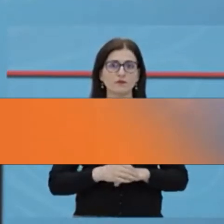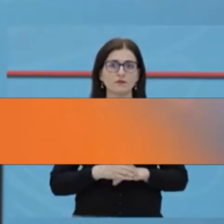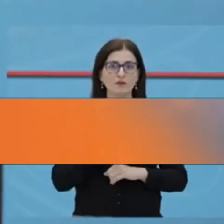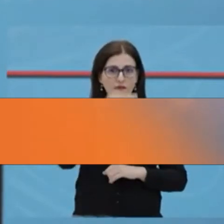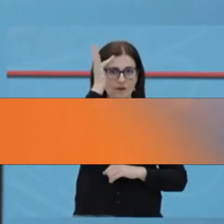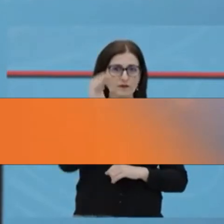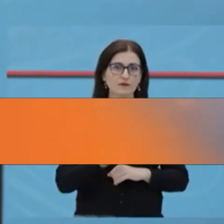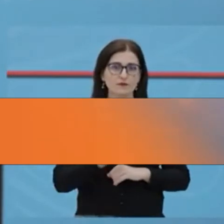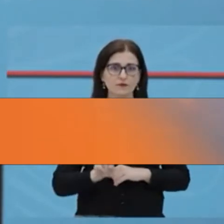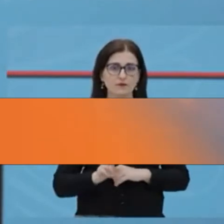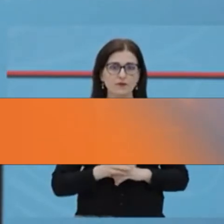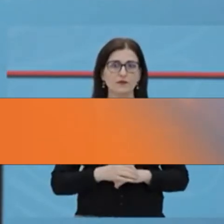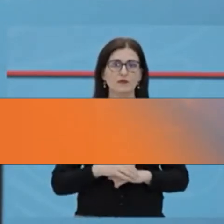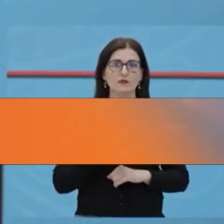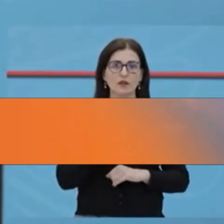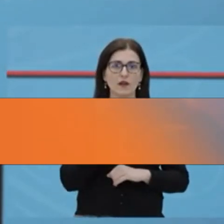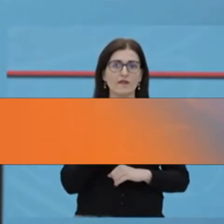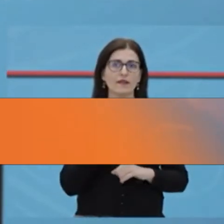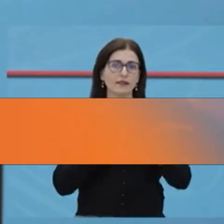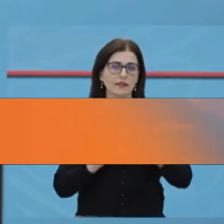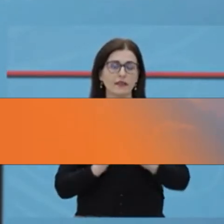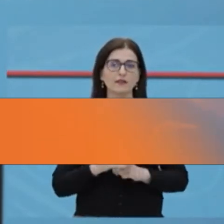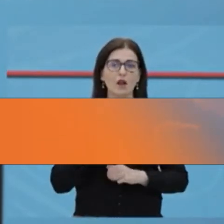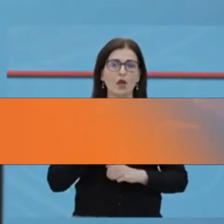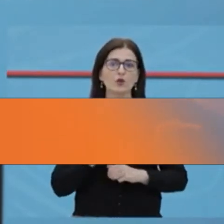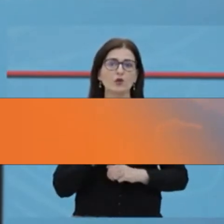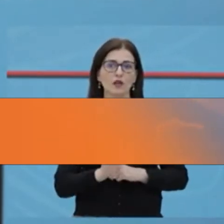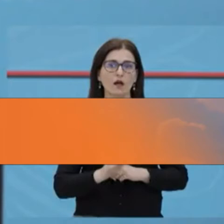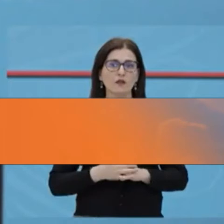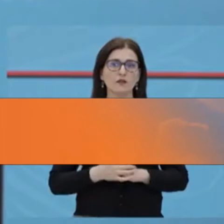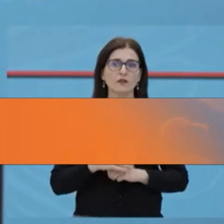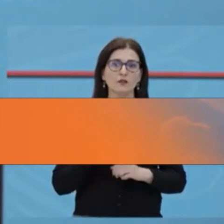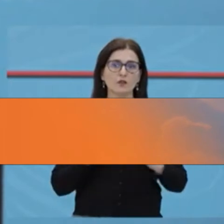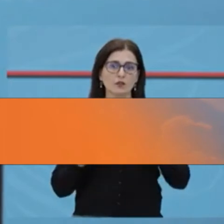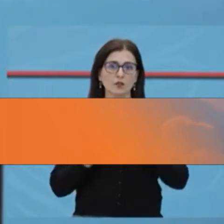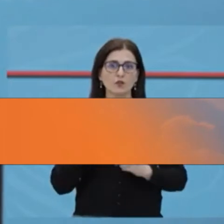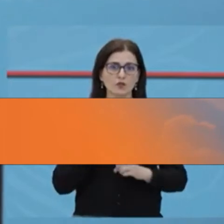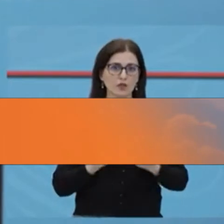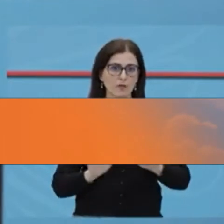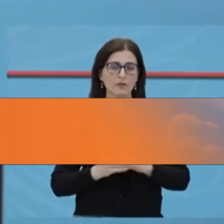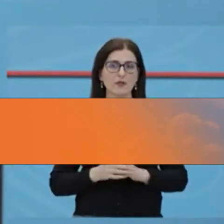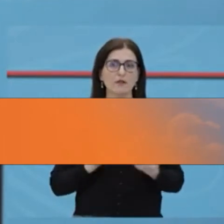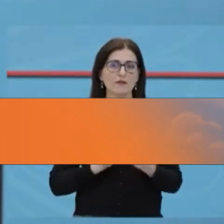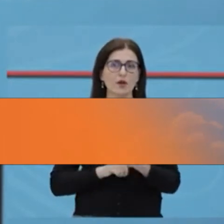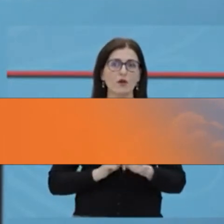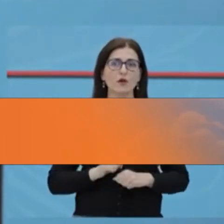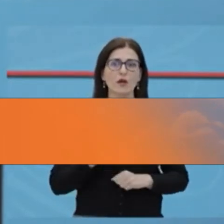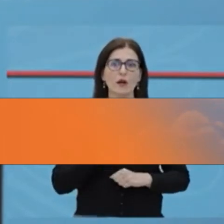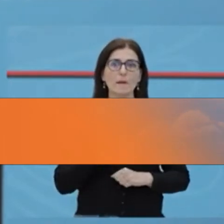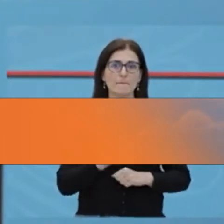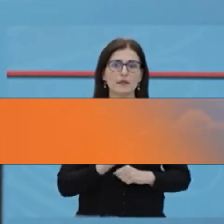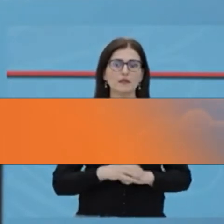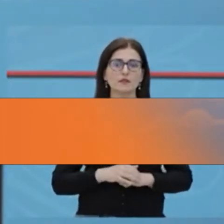Lushnjë 6 raste, Elbasan 15, Fier 32, Kavaj 8, Rogozhin